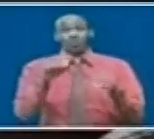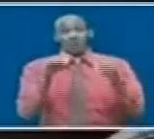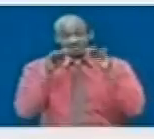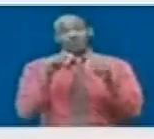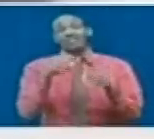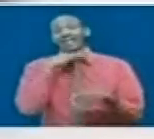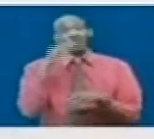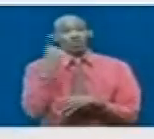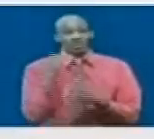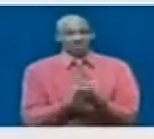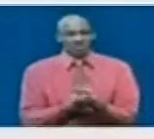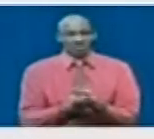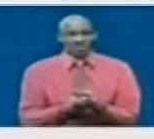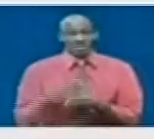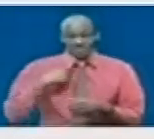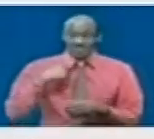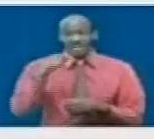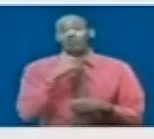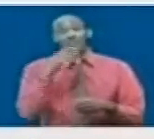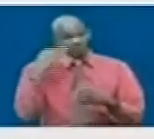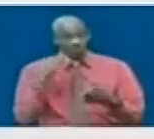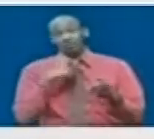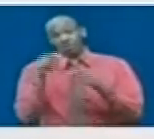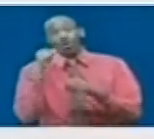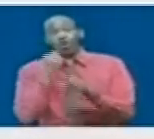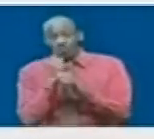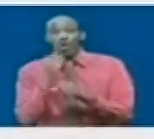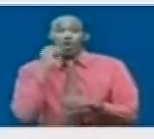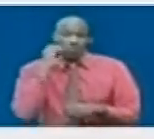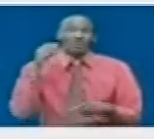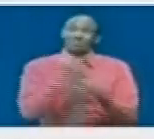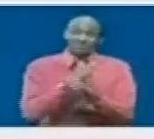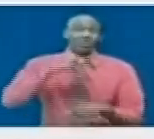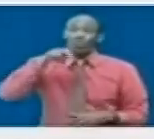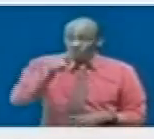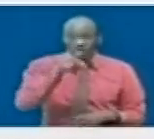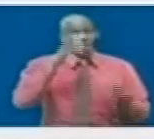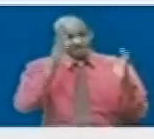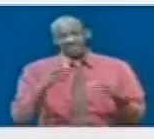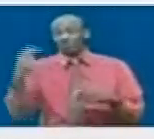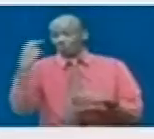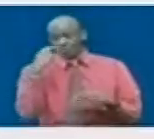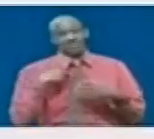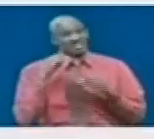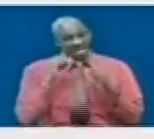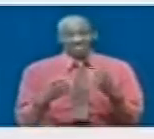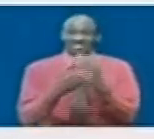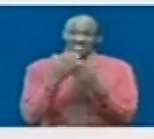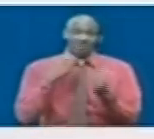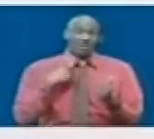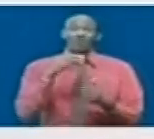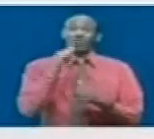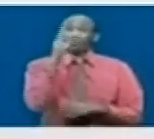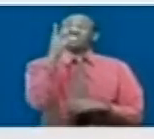meno. Nikapo ajistaji ndani nyumbani, sijuwezi, siwezi tembea. Hakuna mtu anakuja kuniangalia tangu tarehe